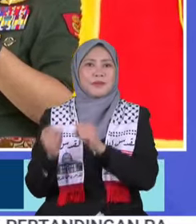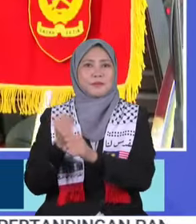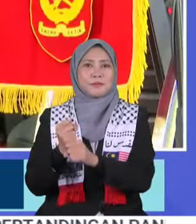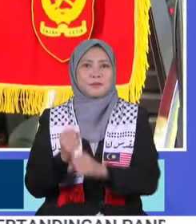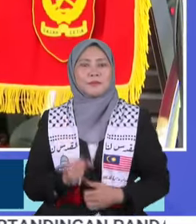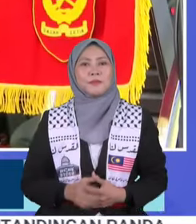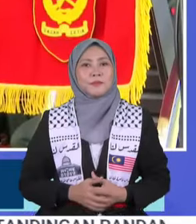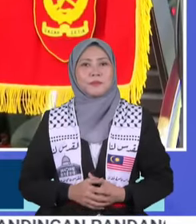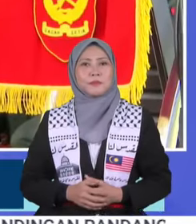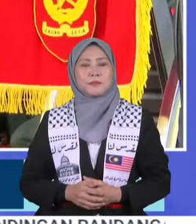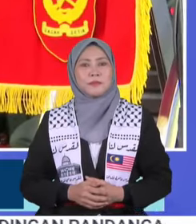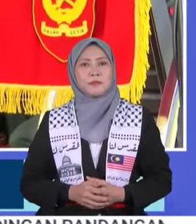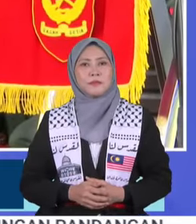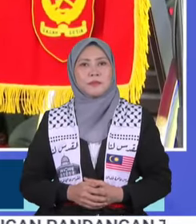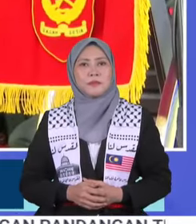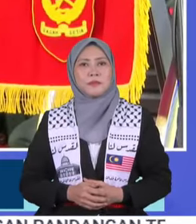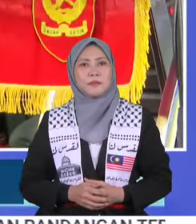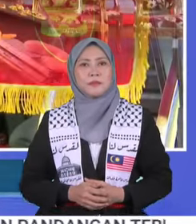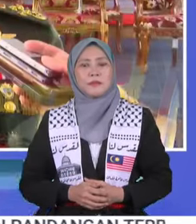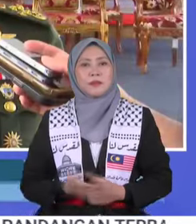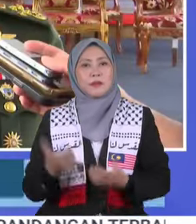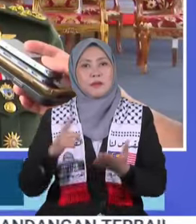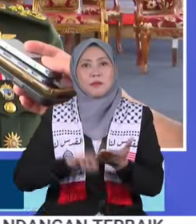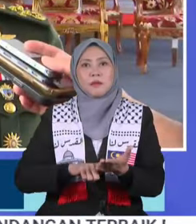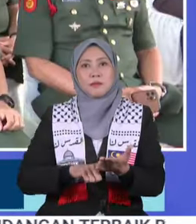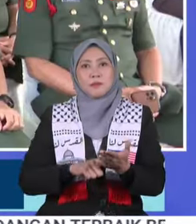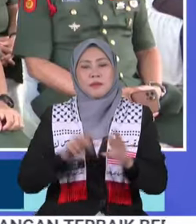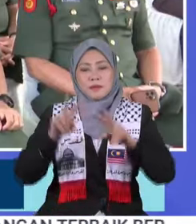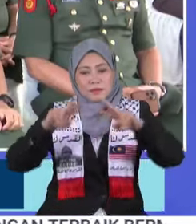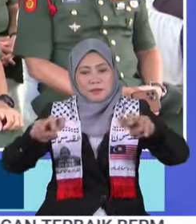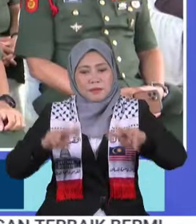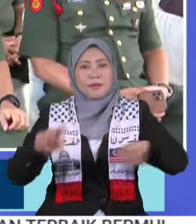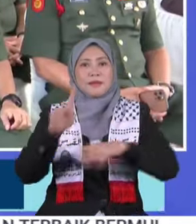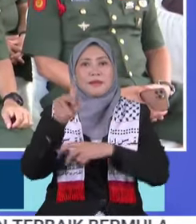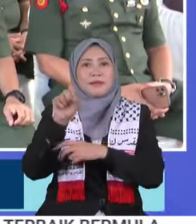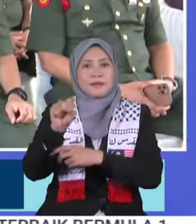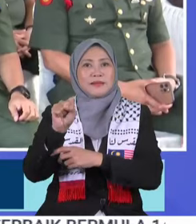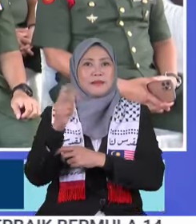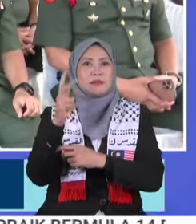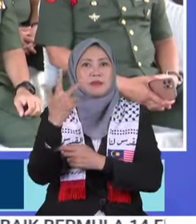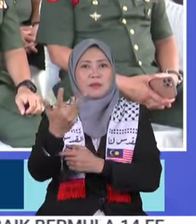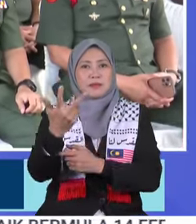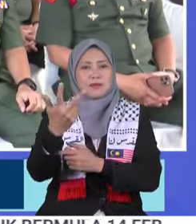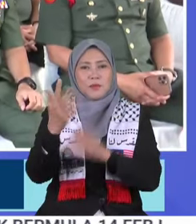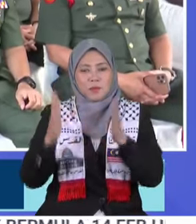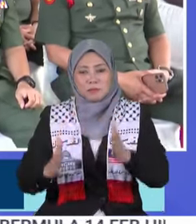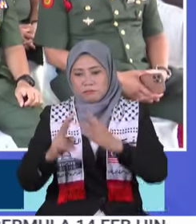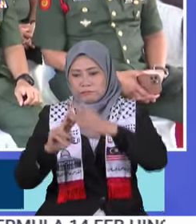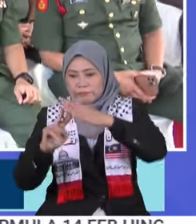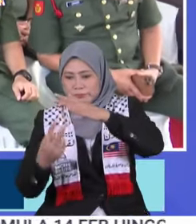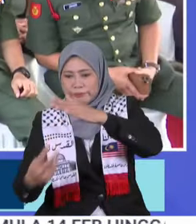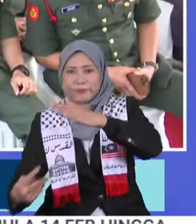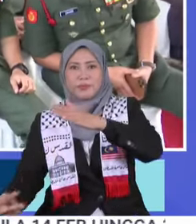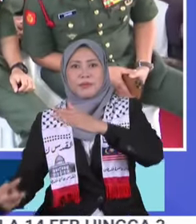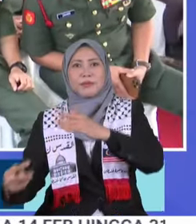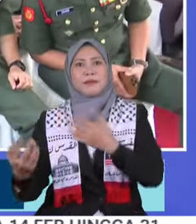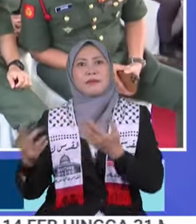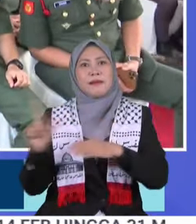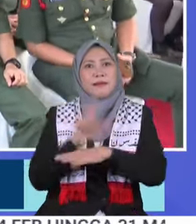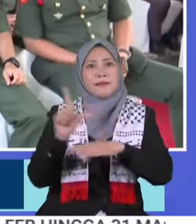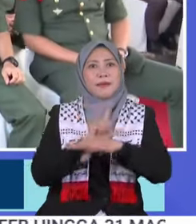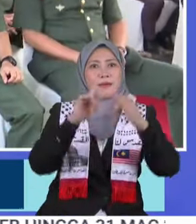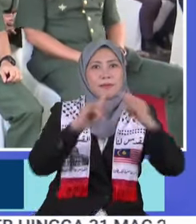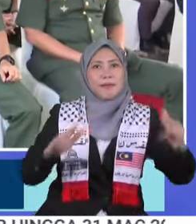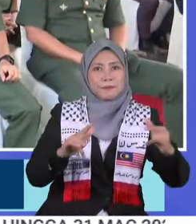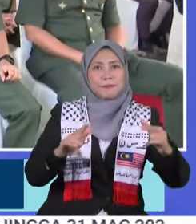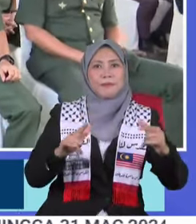tahun itu. Mengenai perkembangan siasatan kes 3 mangsa lemas di kolam latihan kereta kebal